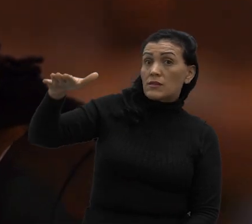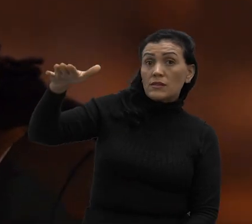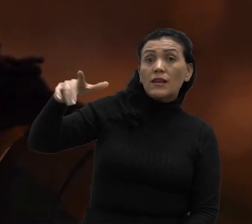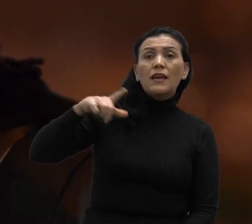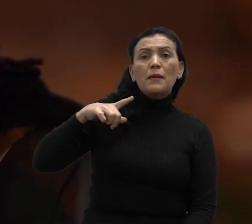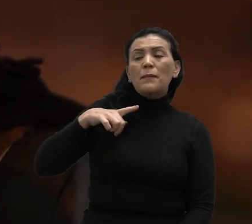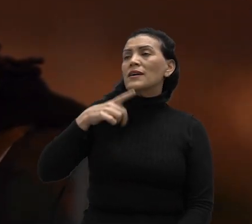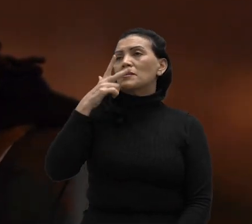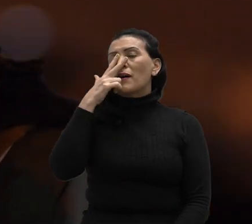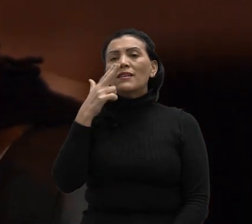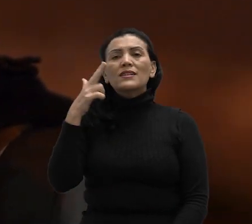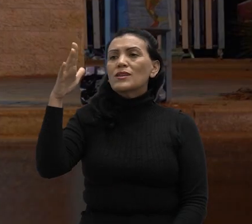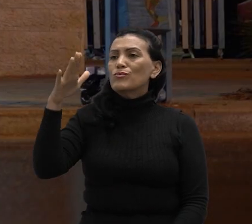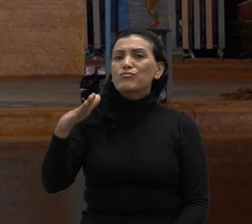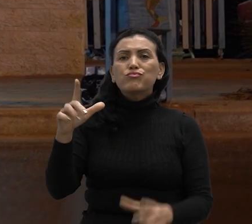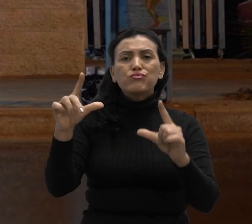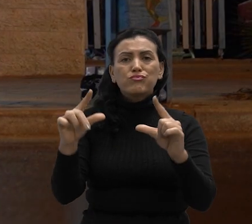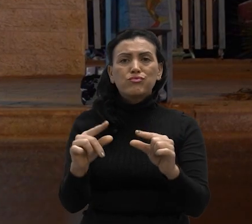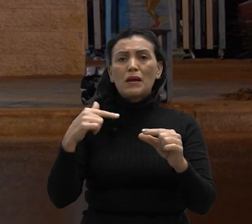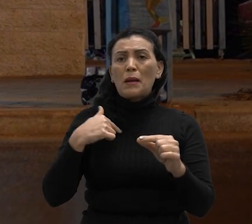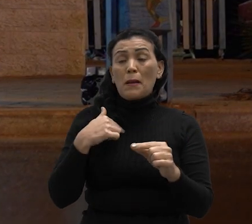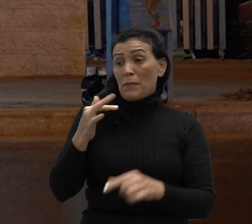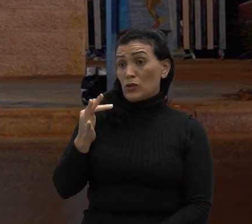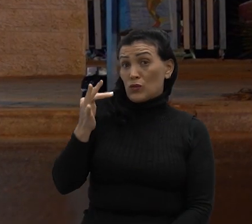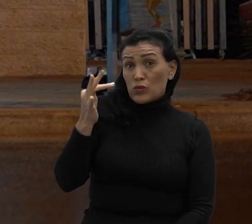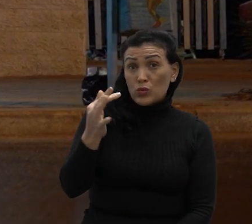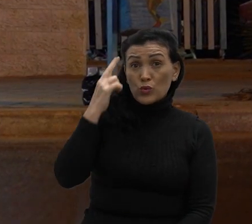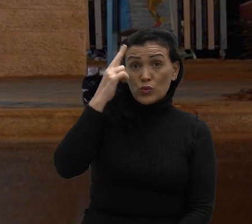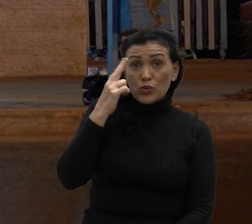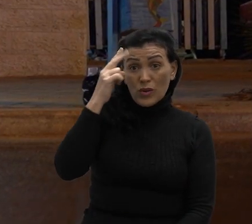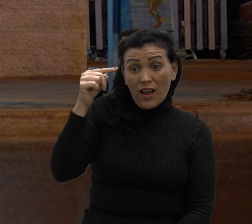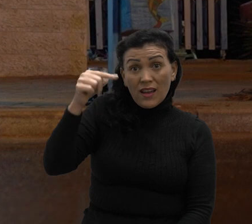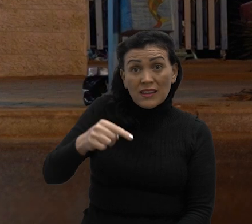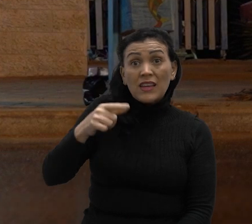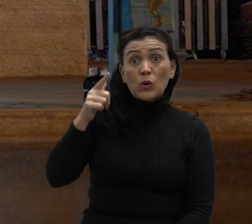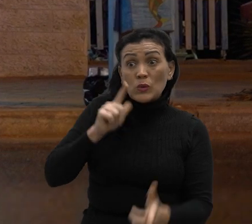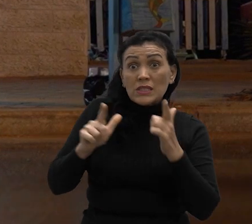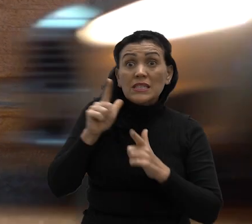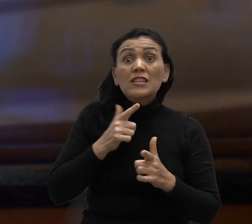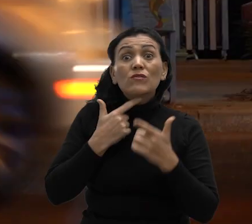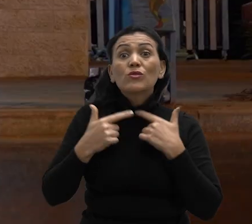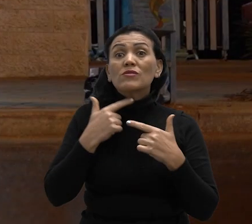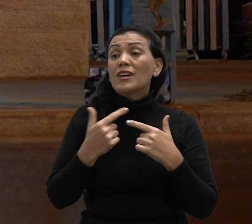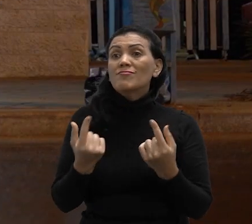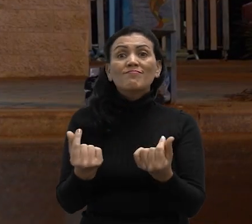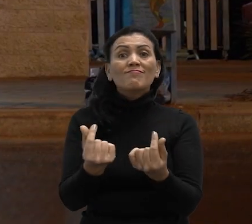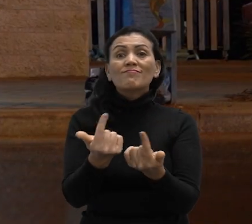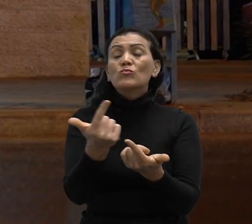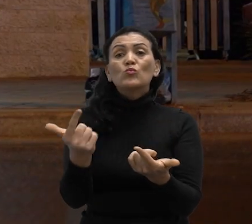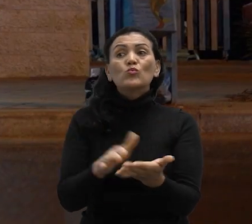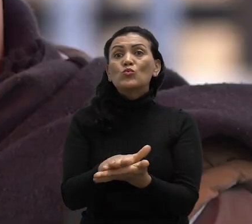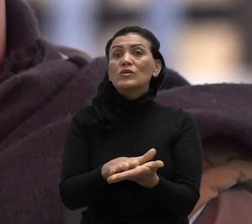اصغر، بس غزة ما فيش فيها طموح كثير، صعب انه تصير، لانه فيش ماديا وفيش